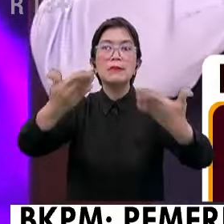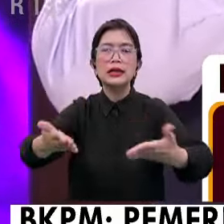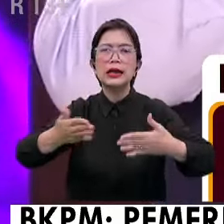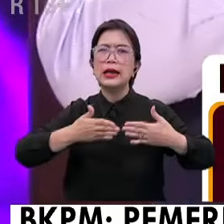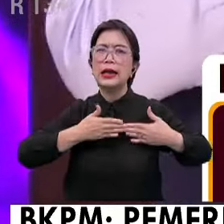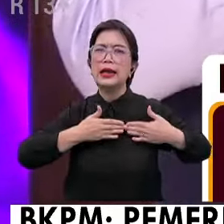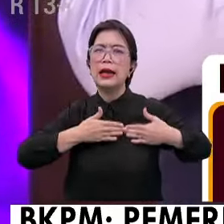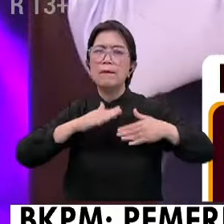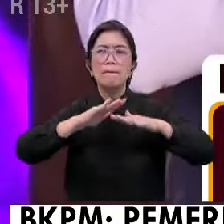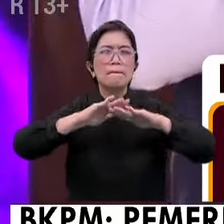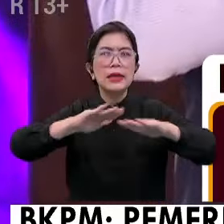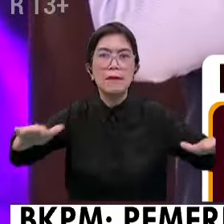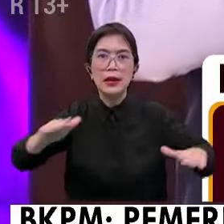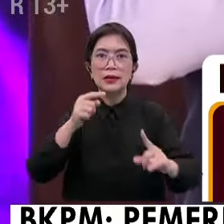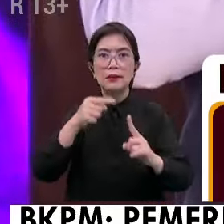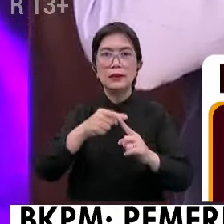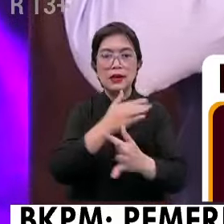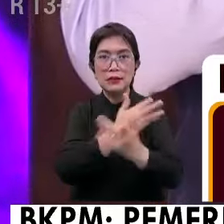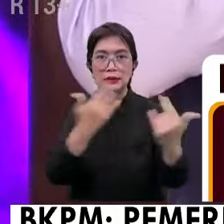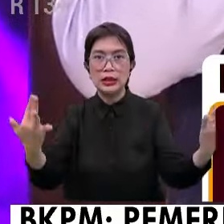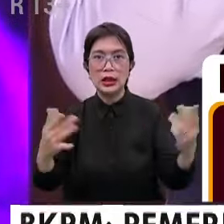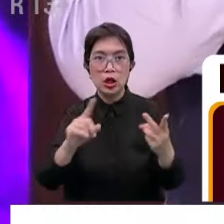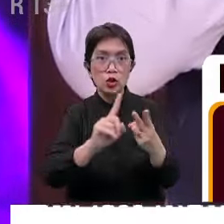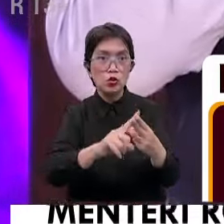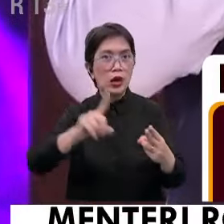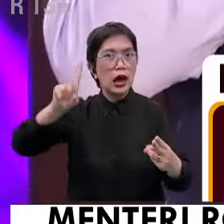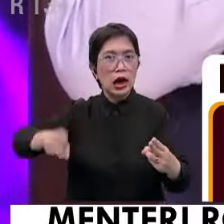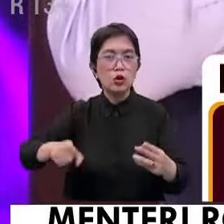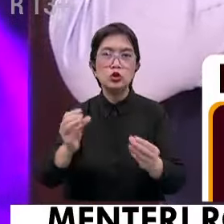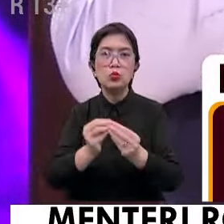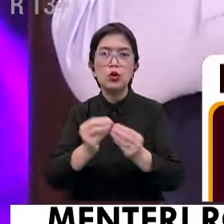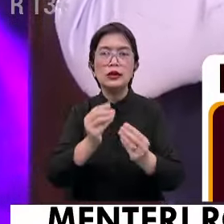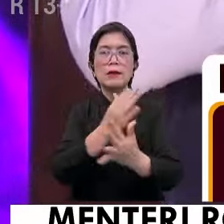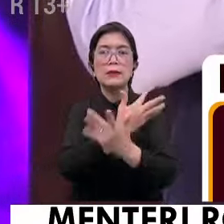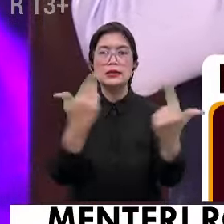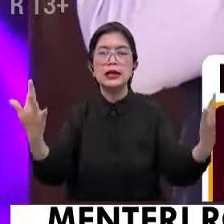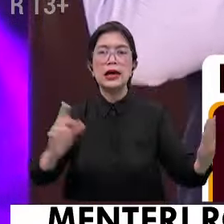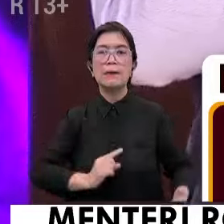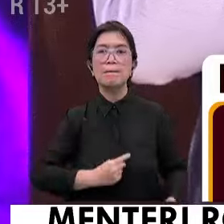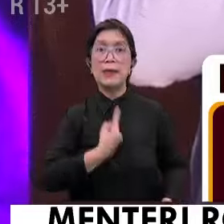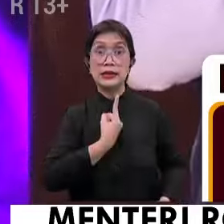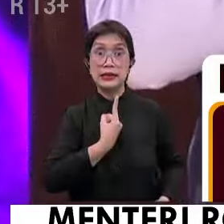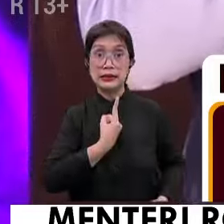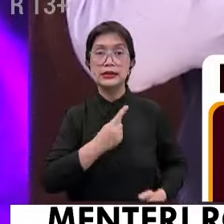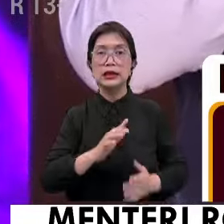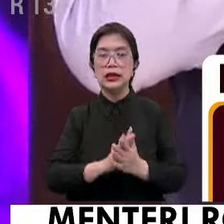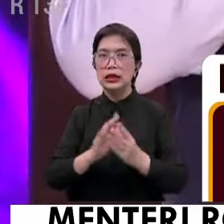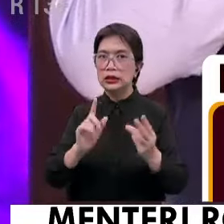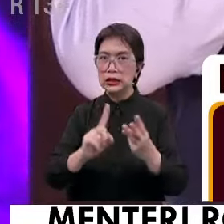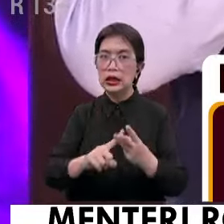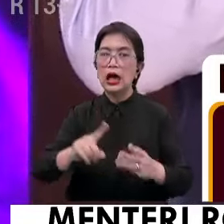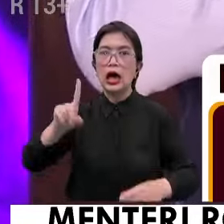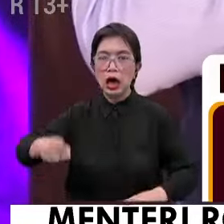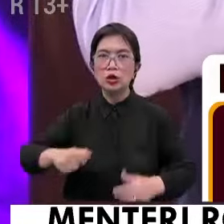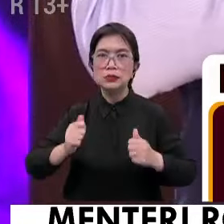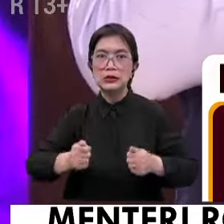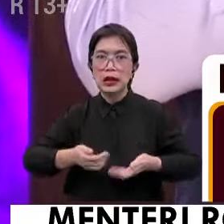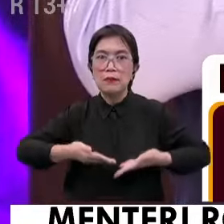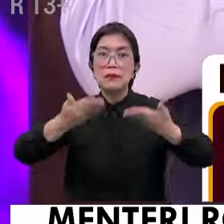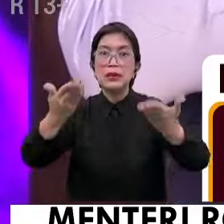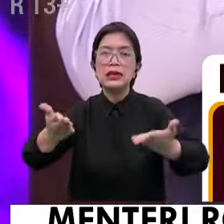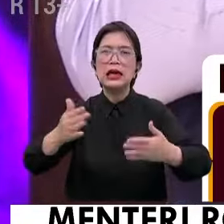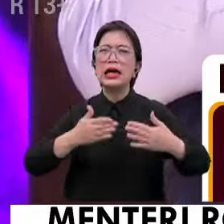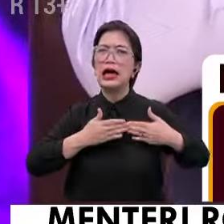rakyatnya. Kedua, harus mampu menciptakan kemandirian bagi rakyatnya. Ketiga, harus mampu memberikan kesejahteraan bagi